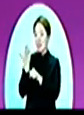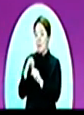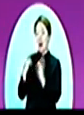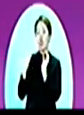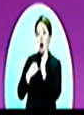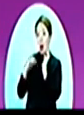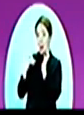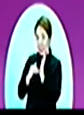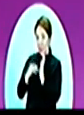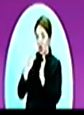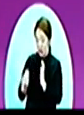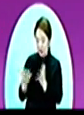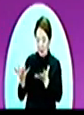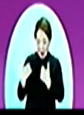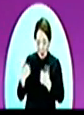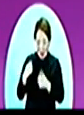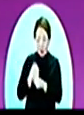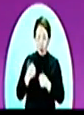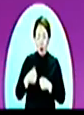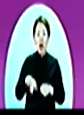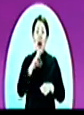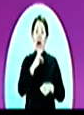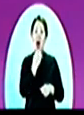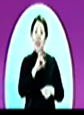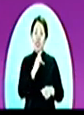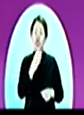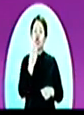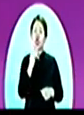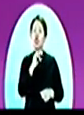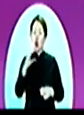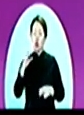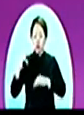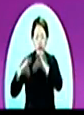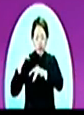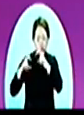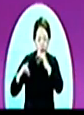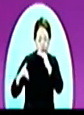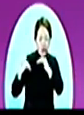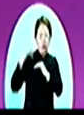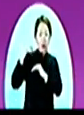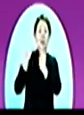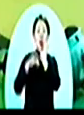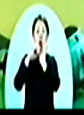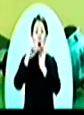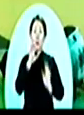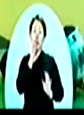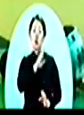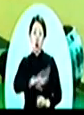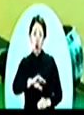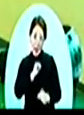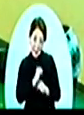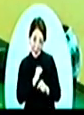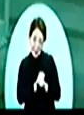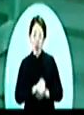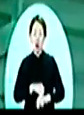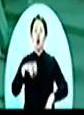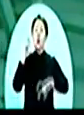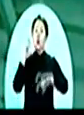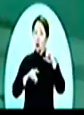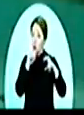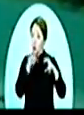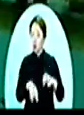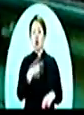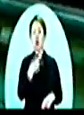арьс шир, ноос ноолуурын боловсруулалтын төвшинг 60% хүргэхээр ажиллаж байна. Үйлдвэржилт